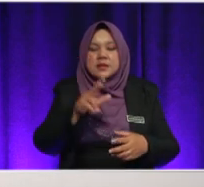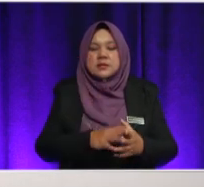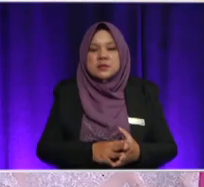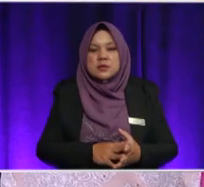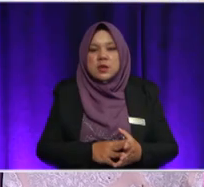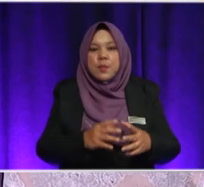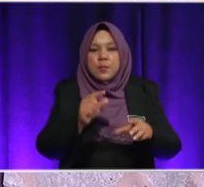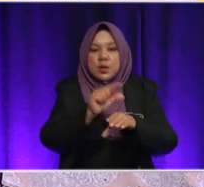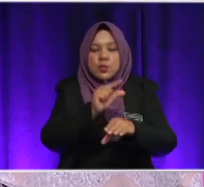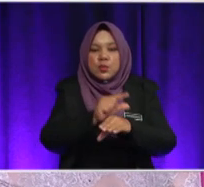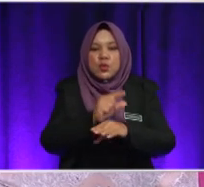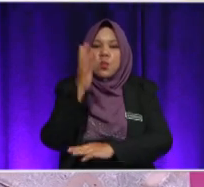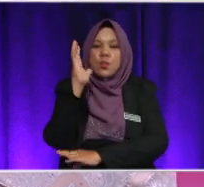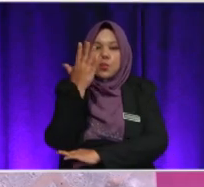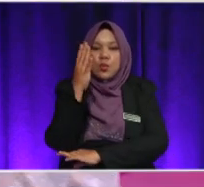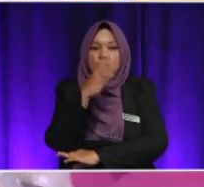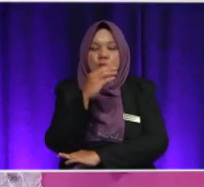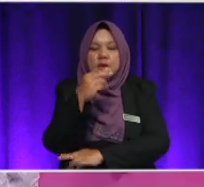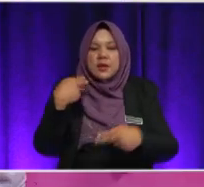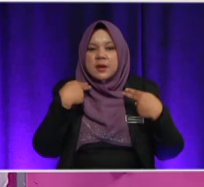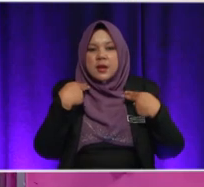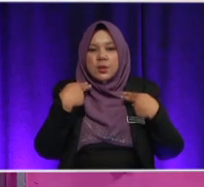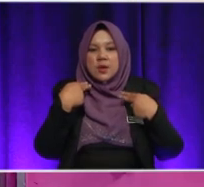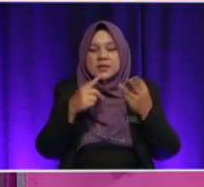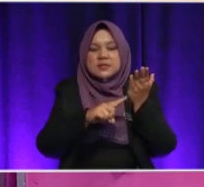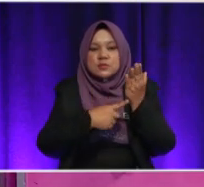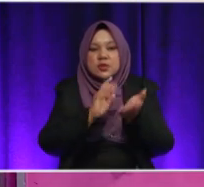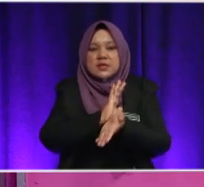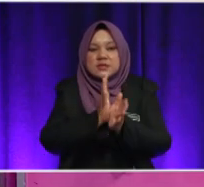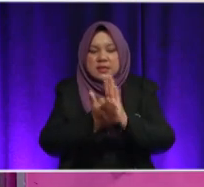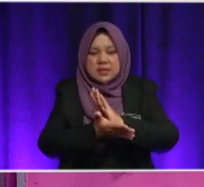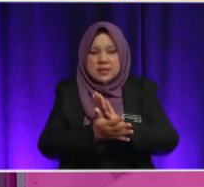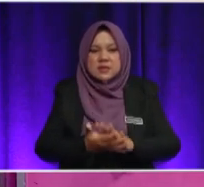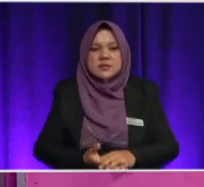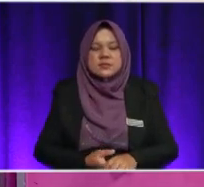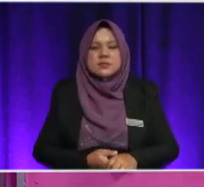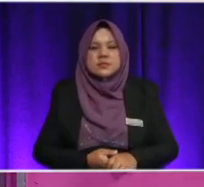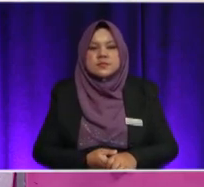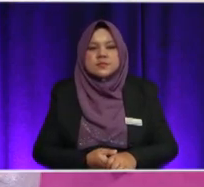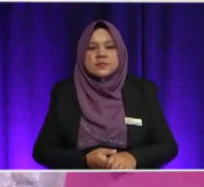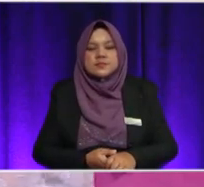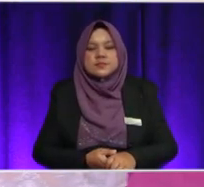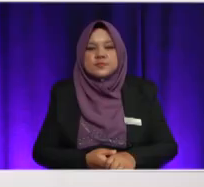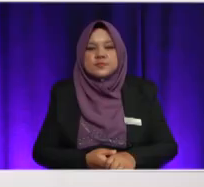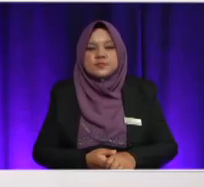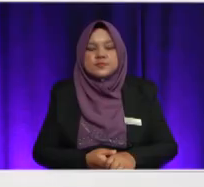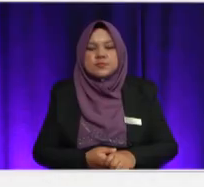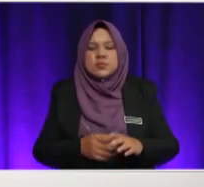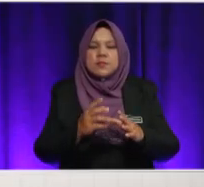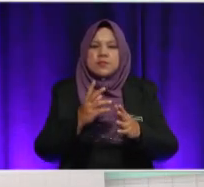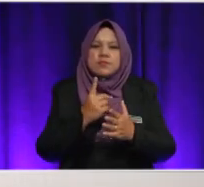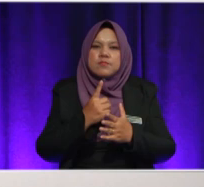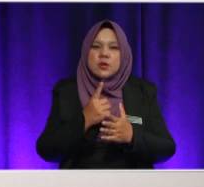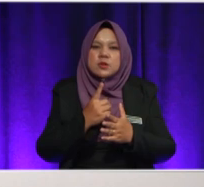perubahan yang menggunakan tumbuh-tumbuhan hewan dan bahan semula jadi bahan semut Jadi kalau bahan